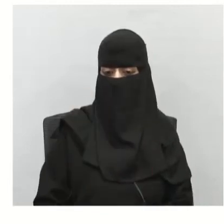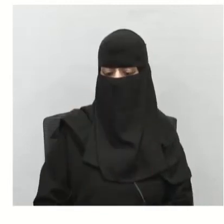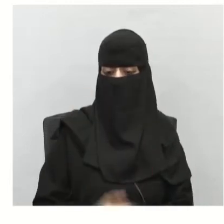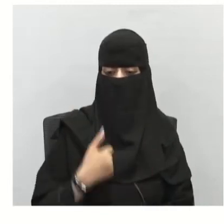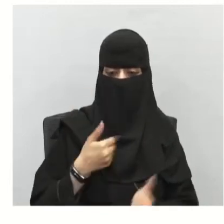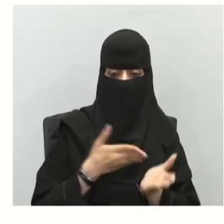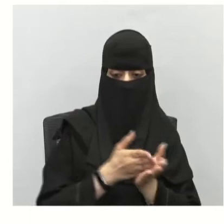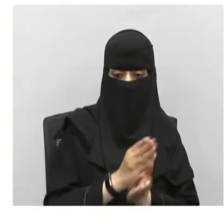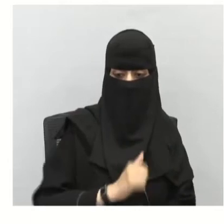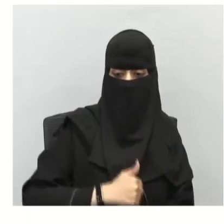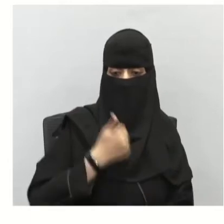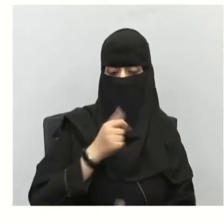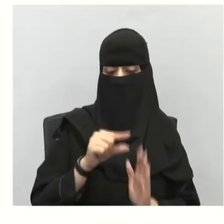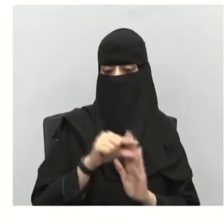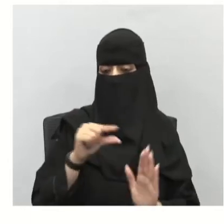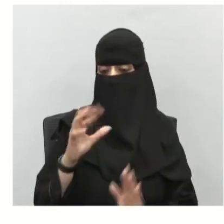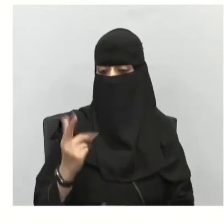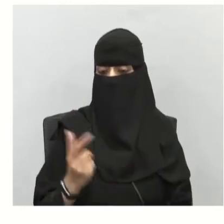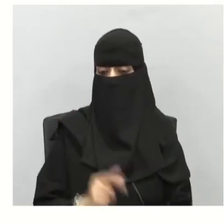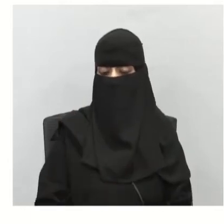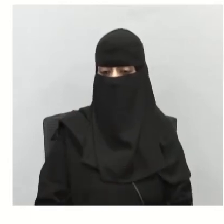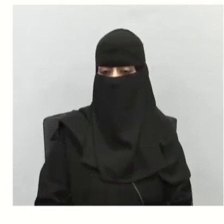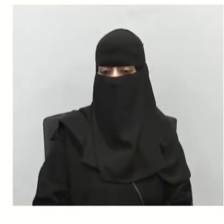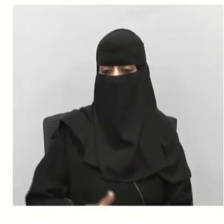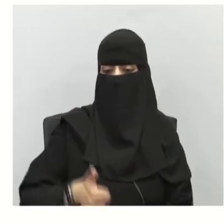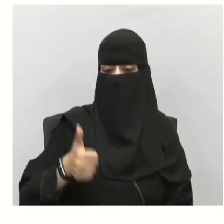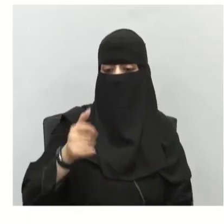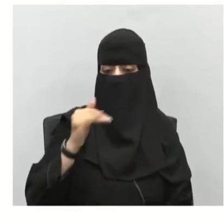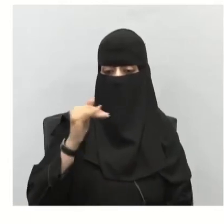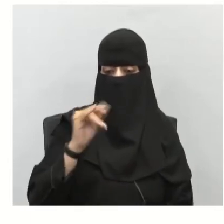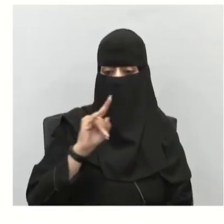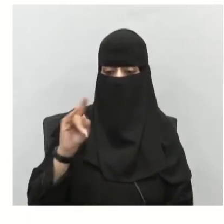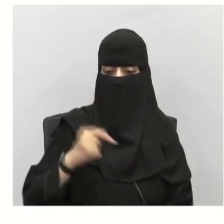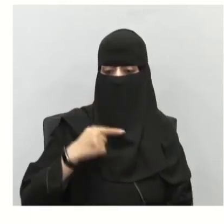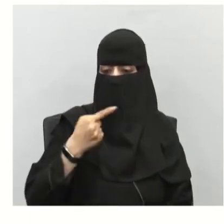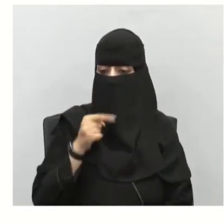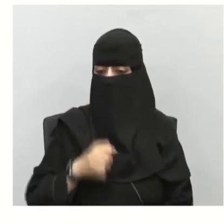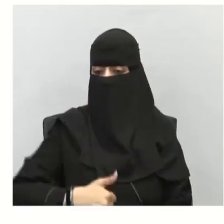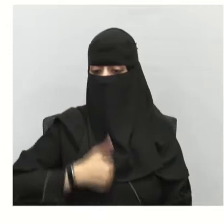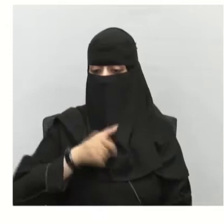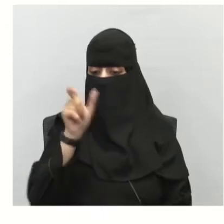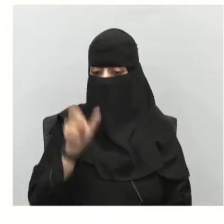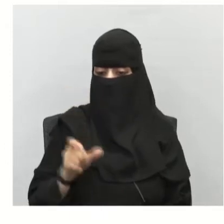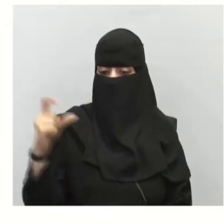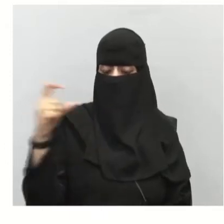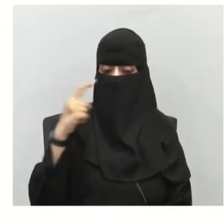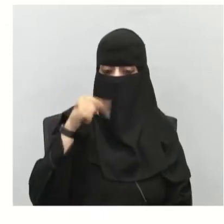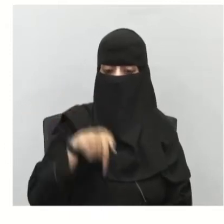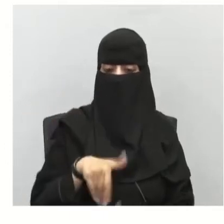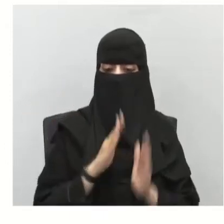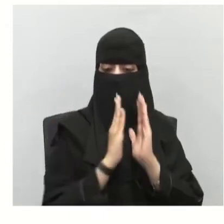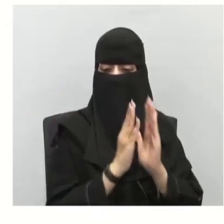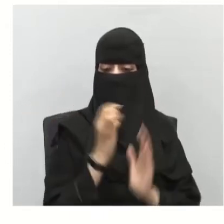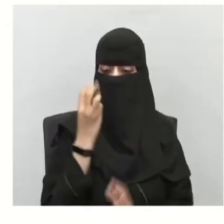مجالها قيمي، إذن يكون عنوانها ماذا؟ أخلاق المسلم، أحسنتم يا رائعين. إذن الوحدة